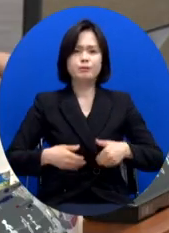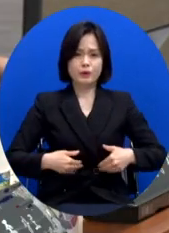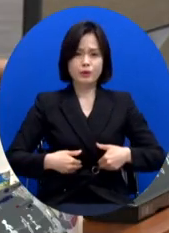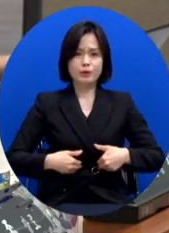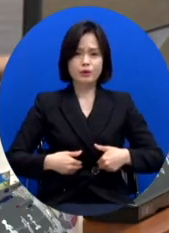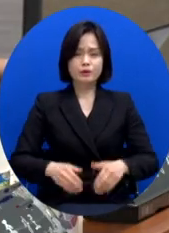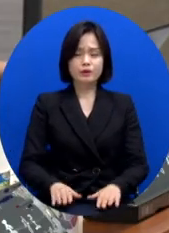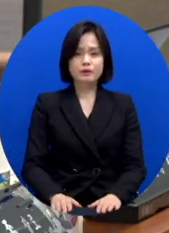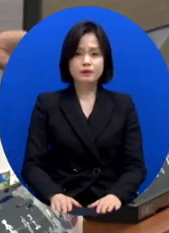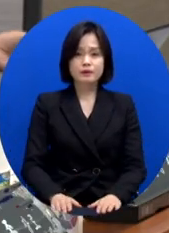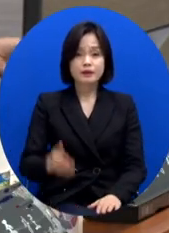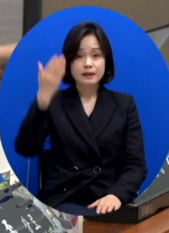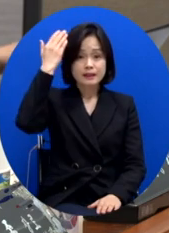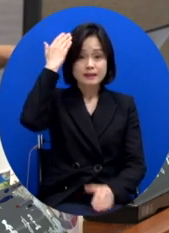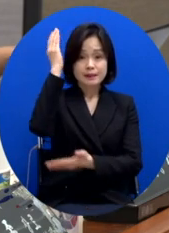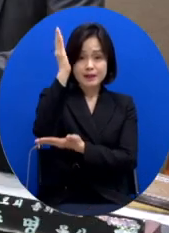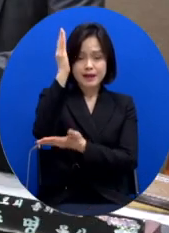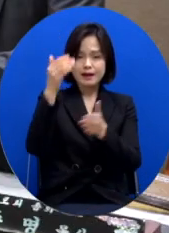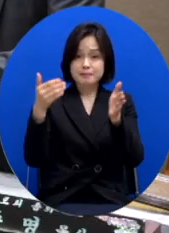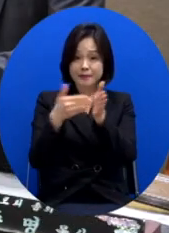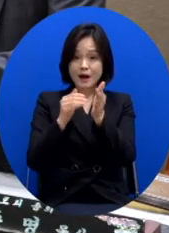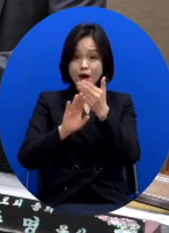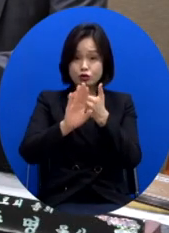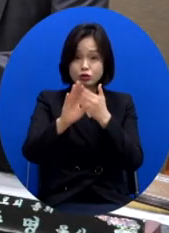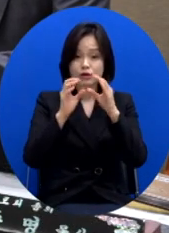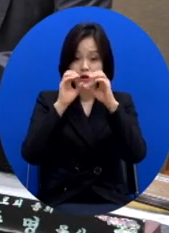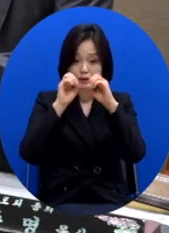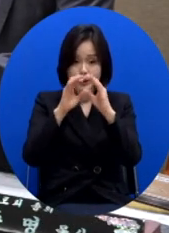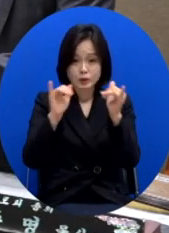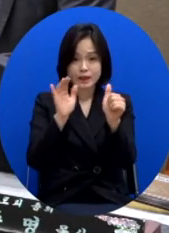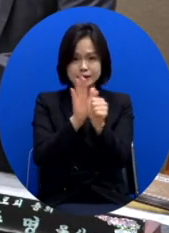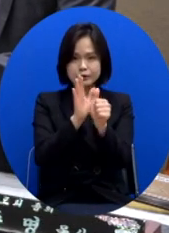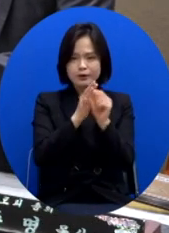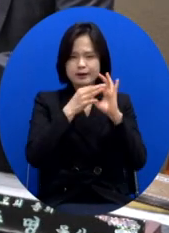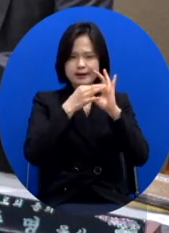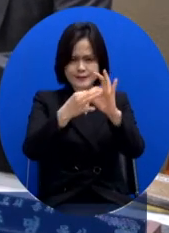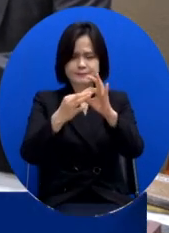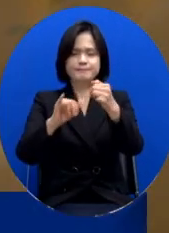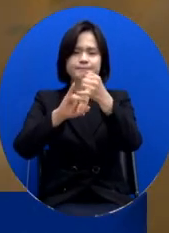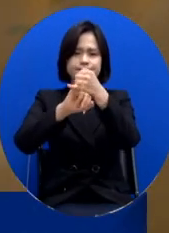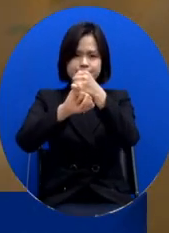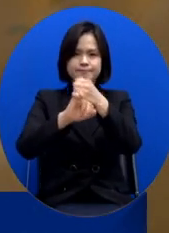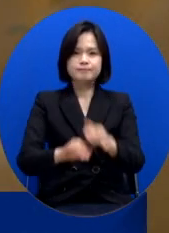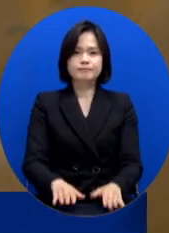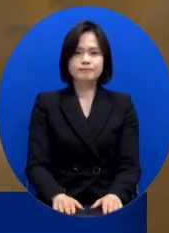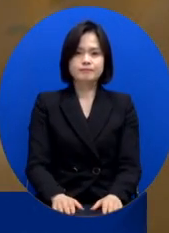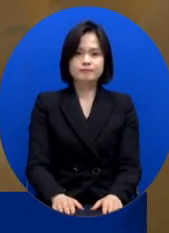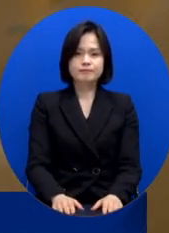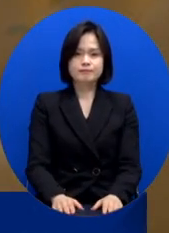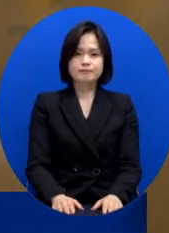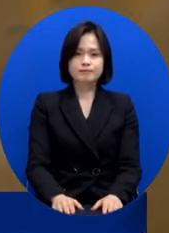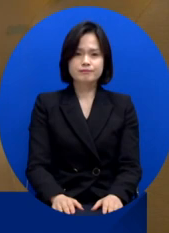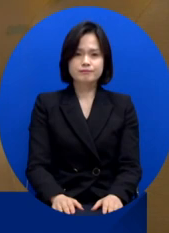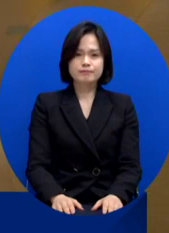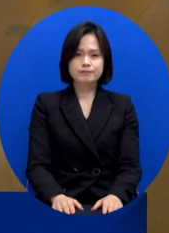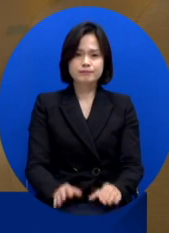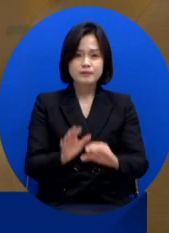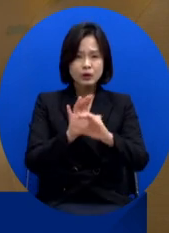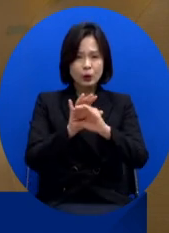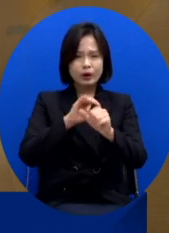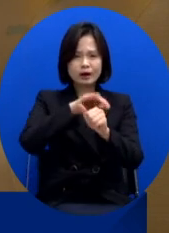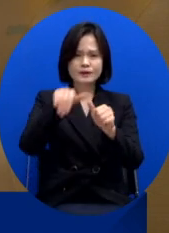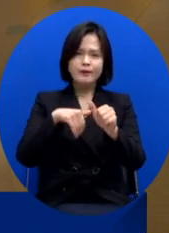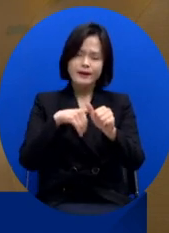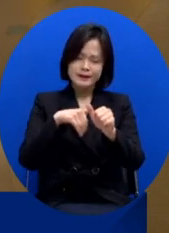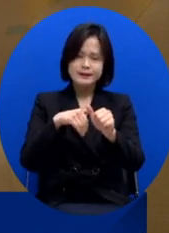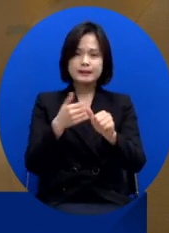이후에도 선교사들에 대한 지원을 이어가겠다고 밝혔습니다. 어떤 상황, 뭐 어떤 환경 여건이라도 선교는 계속